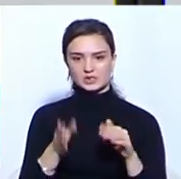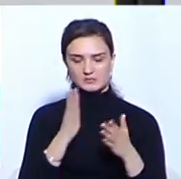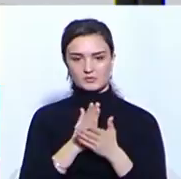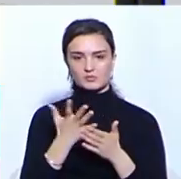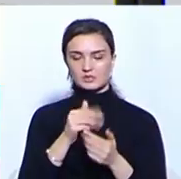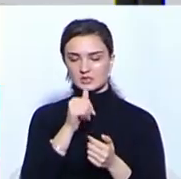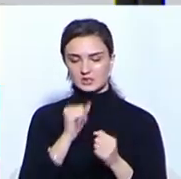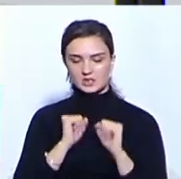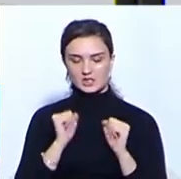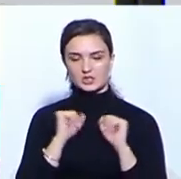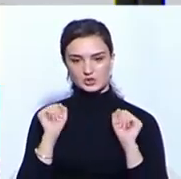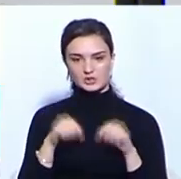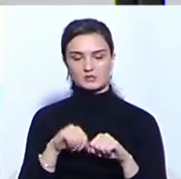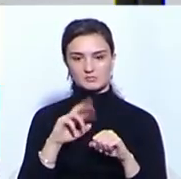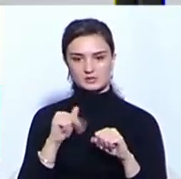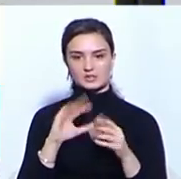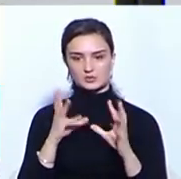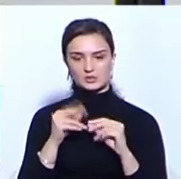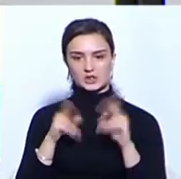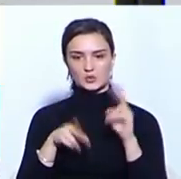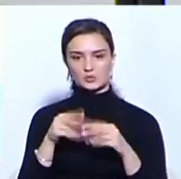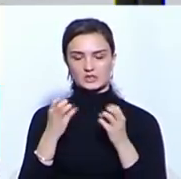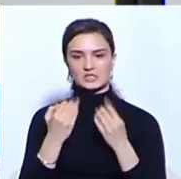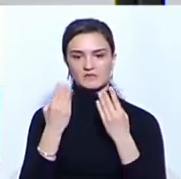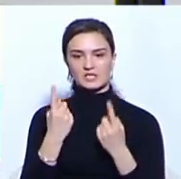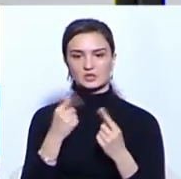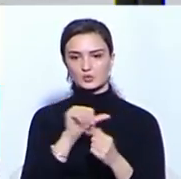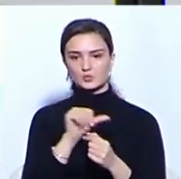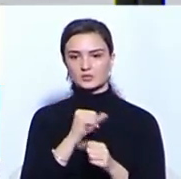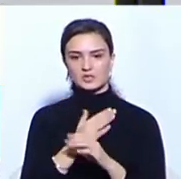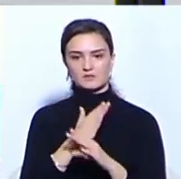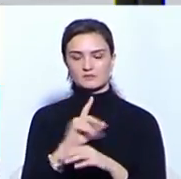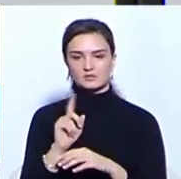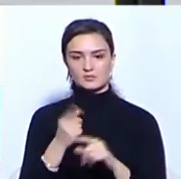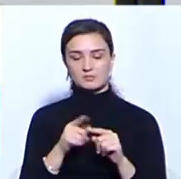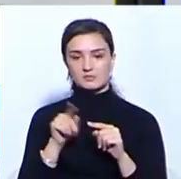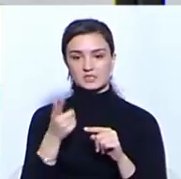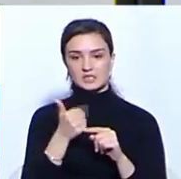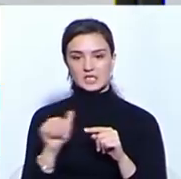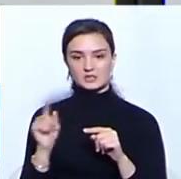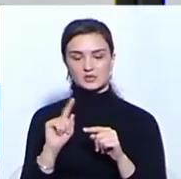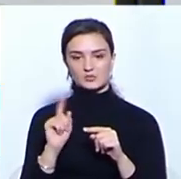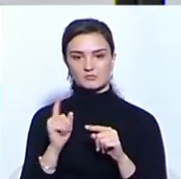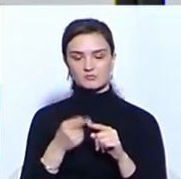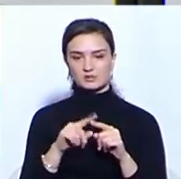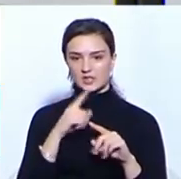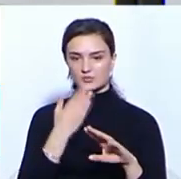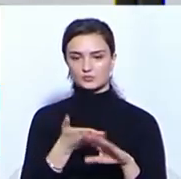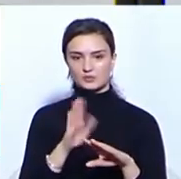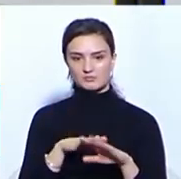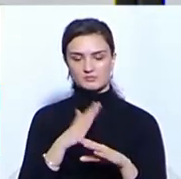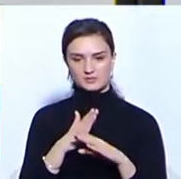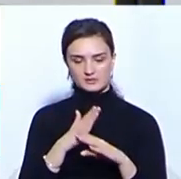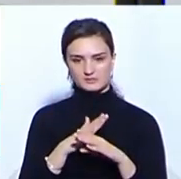ცდა შეიძლება და სხვადასხვა ქირურგიას ერთი კიდე უარყოფით ის აქვს, რომ გარდა იმისა, რომ თქვათ, იმას გართულებები აქვს,